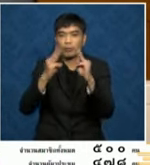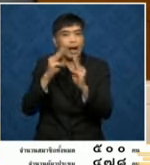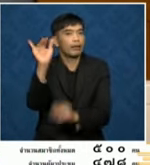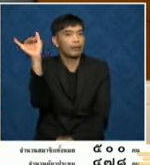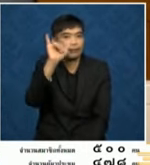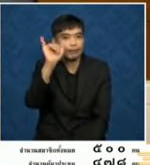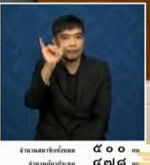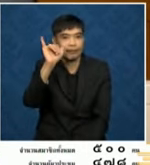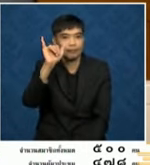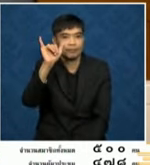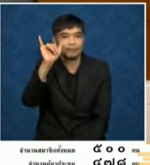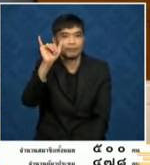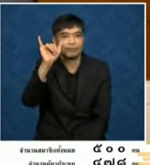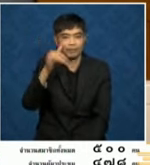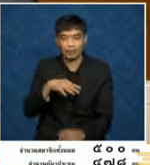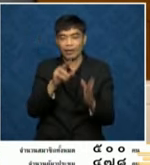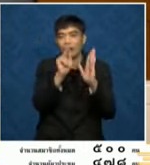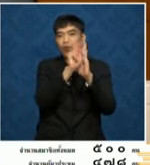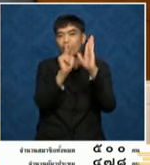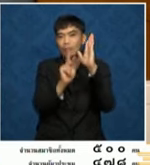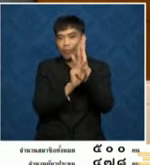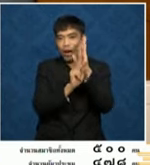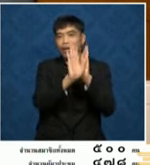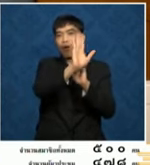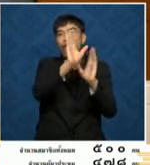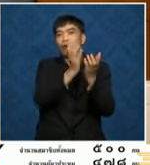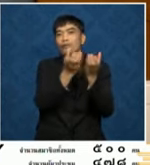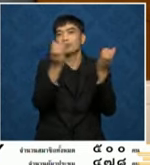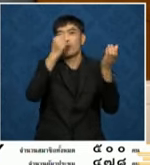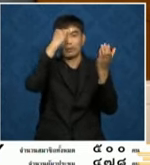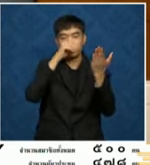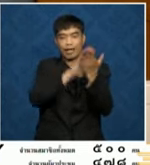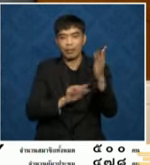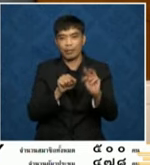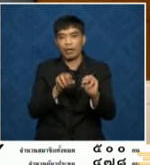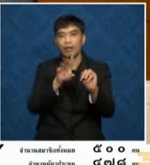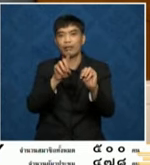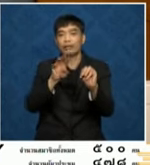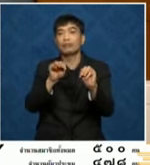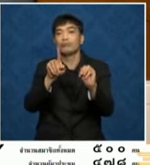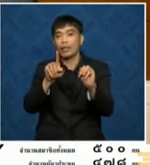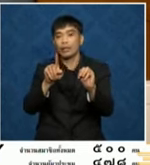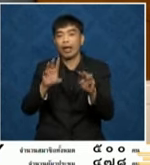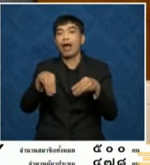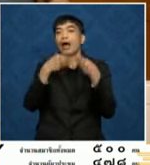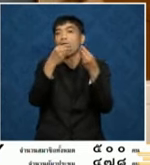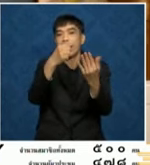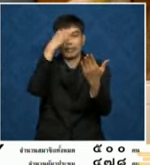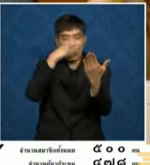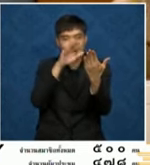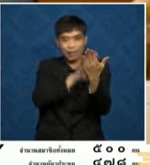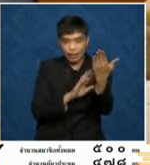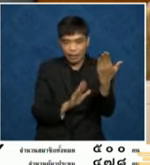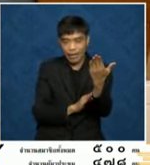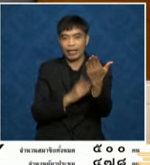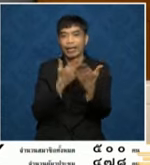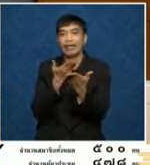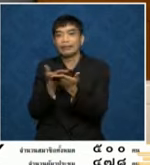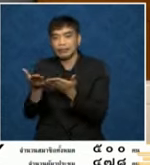รัฐธรรมนูญแห่งราชอาณาจักรไทยมาตรา141เนี่ยกำหนดให้งบรายจ่ายแผ่นดินทำได้เฉพาะเป็นพระราชบัญญัติน